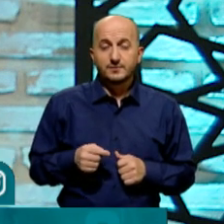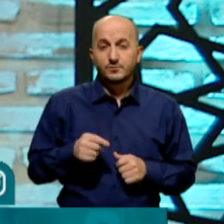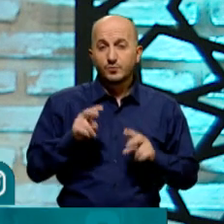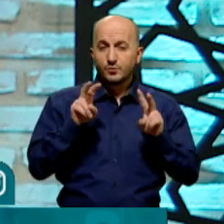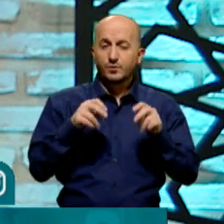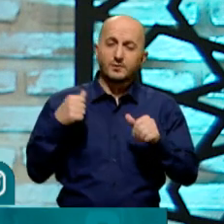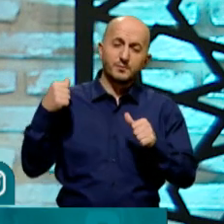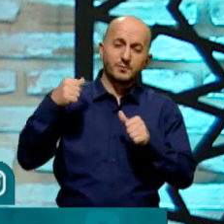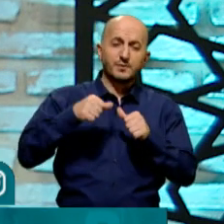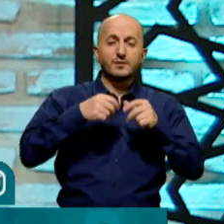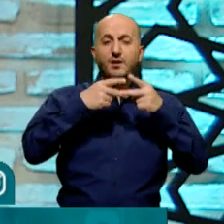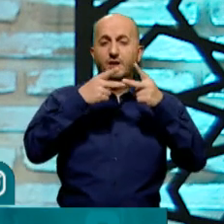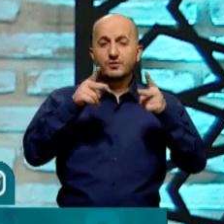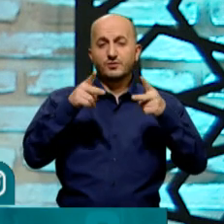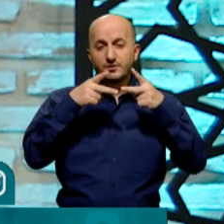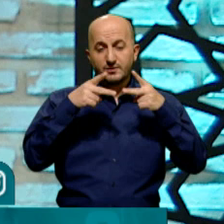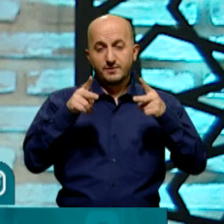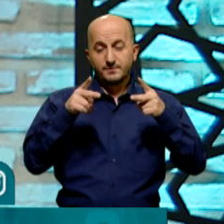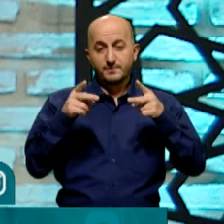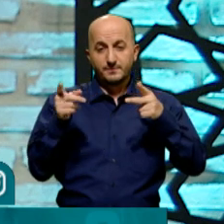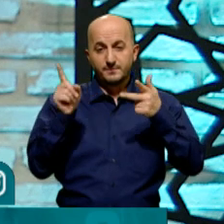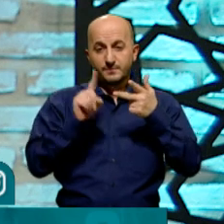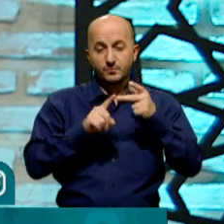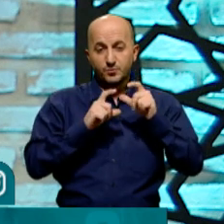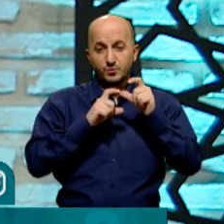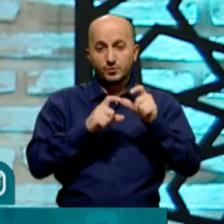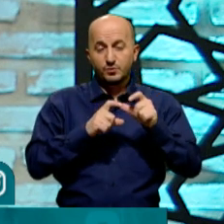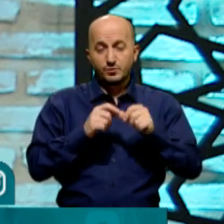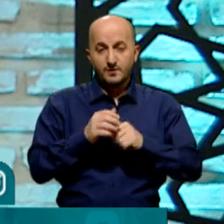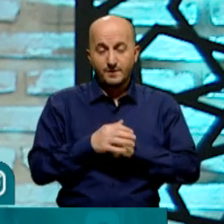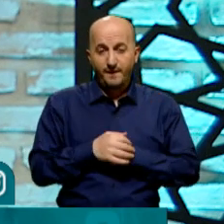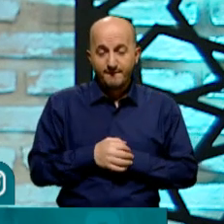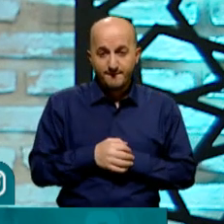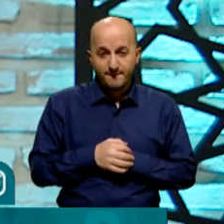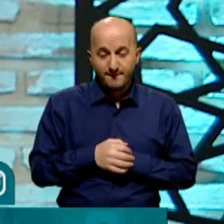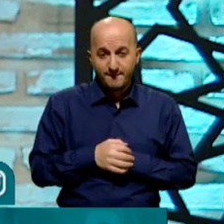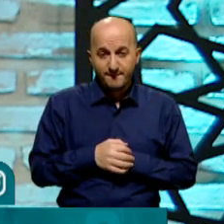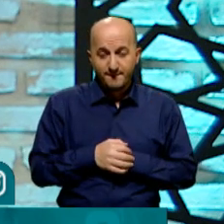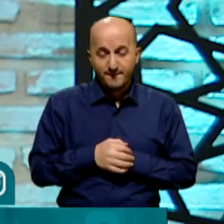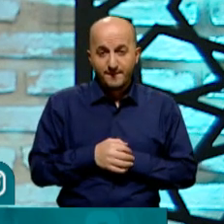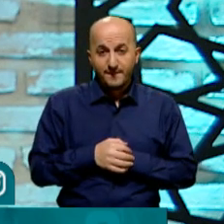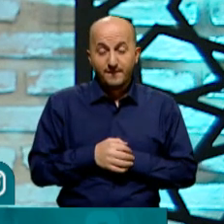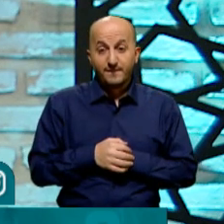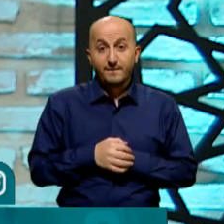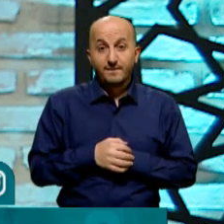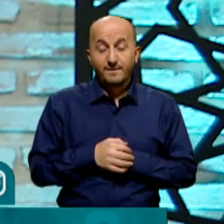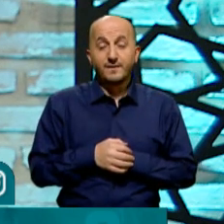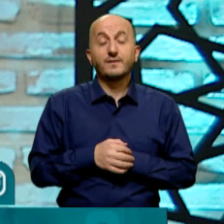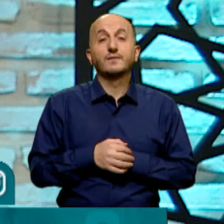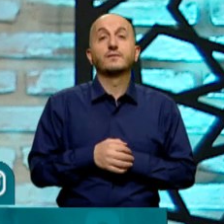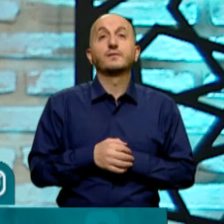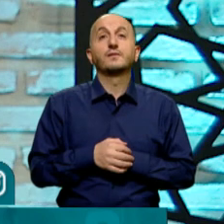izah edelim. Sorun daha var. Peki. O sorun da şudur Sayın Hocam. Sesinizi alamadım. Müsaade var mı?